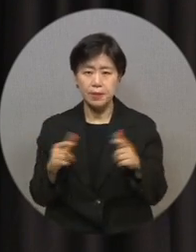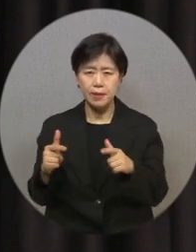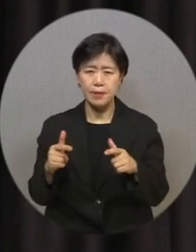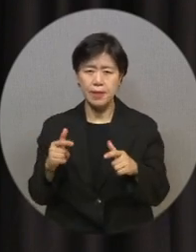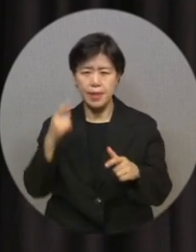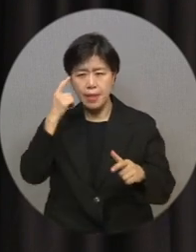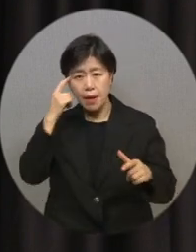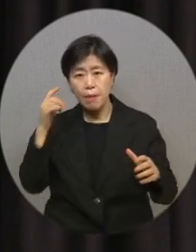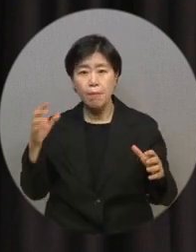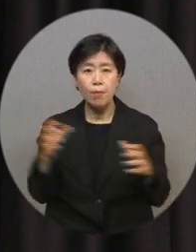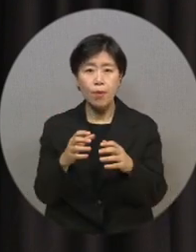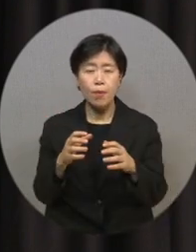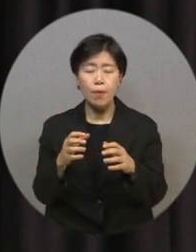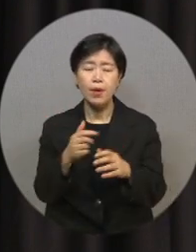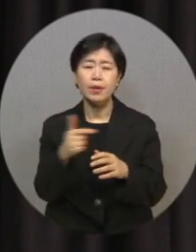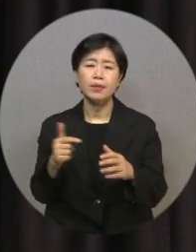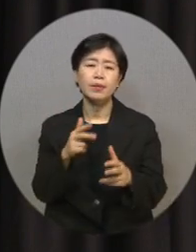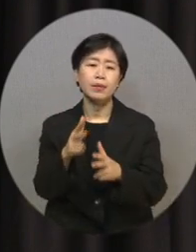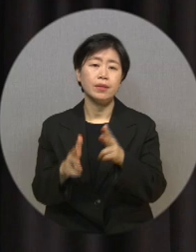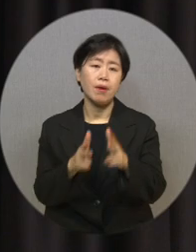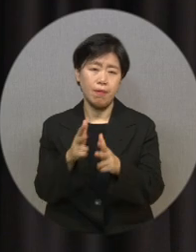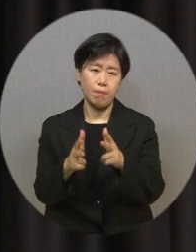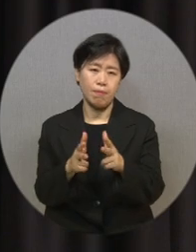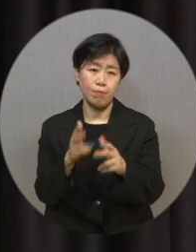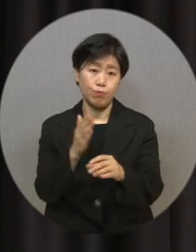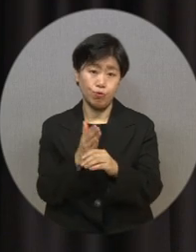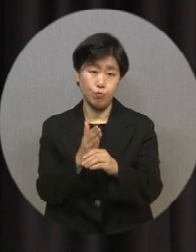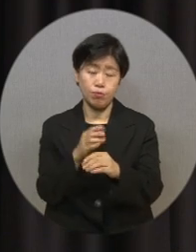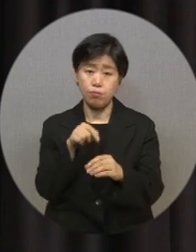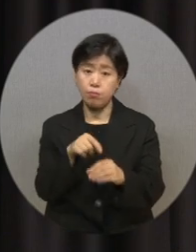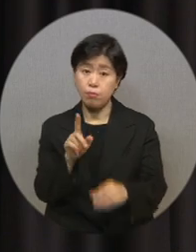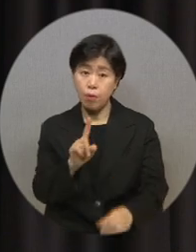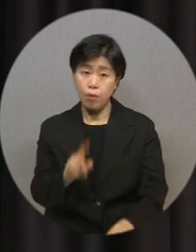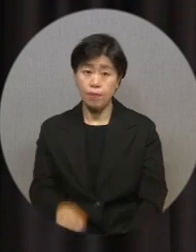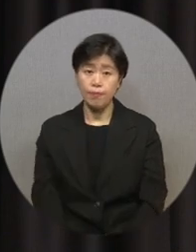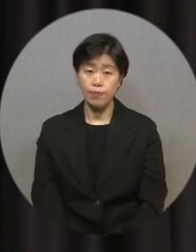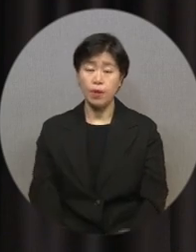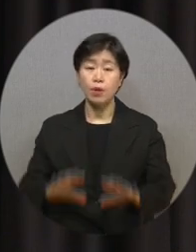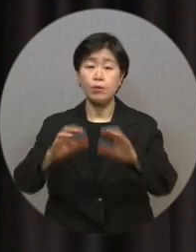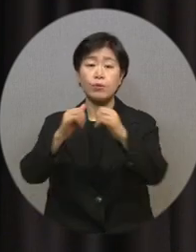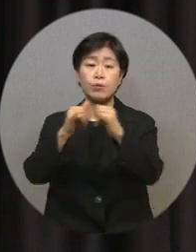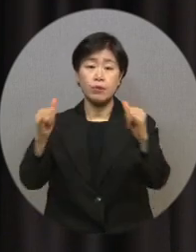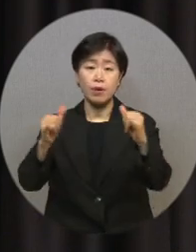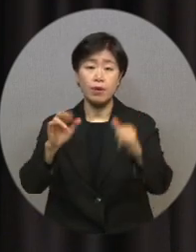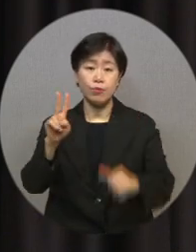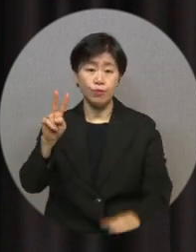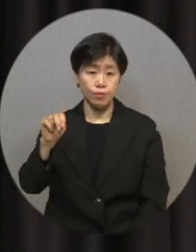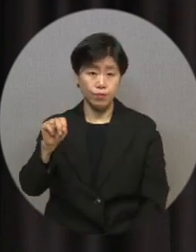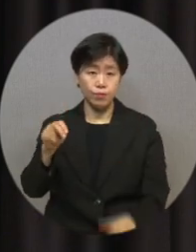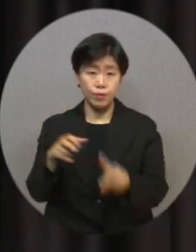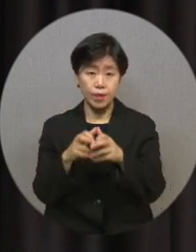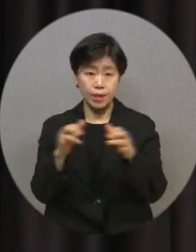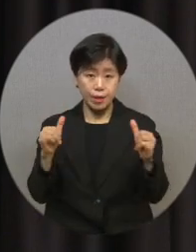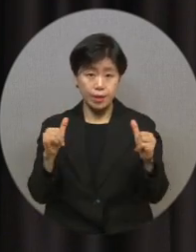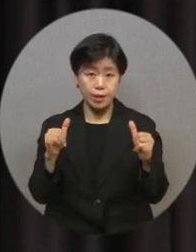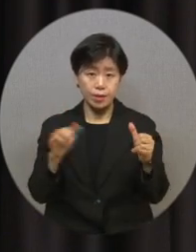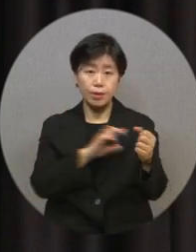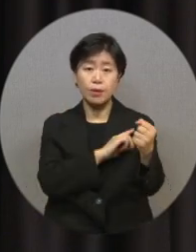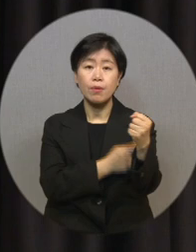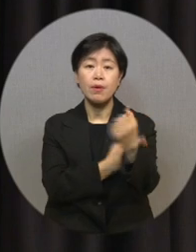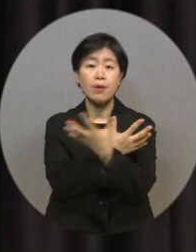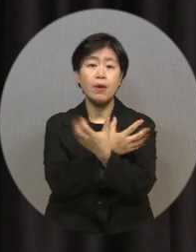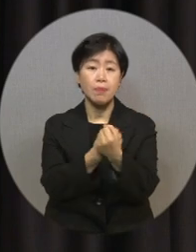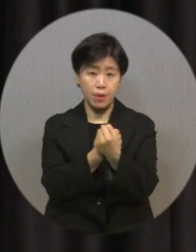하나가 사실은 국제 그 장애 권리 유 장애 권리 협약이 비준된 이후로